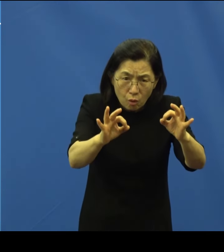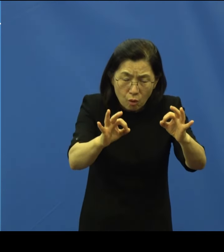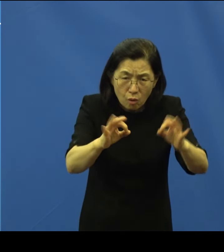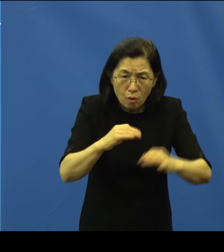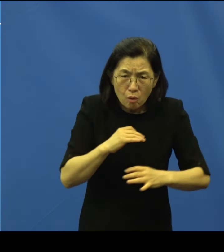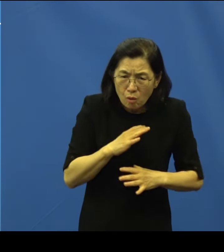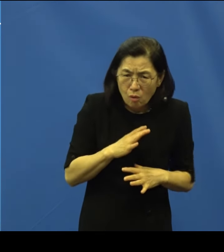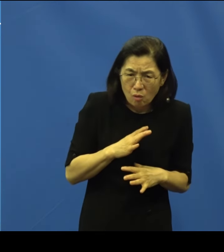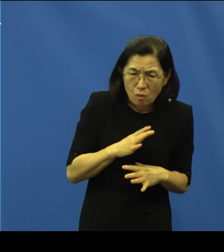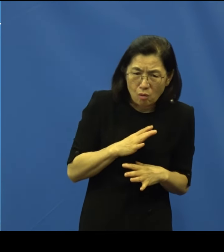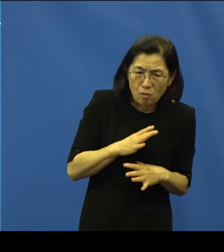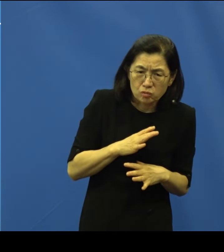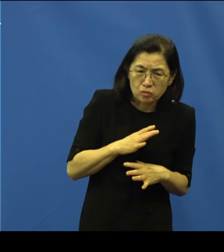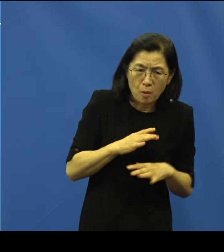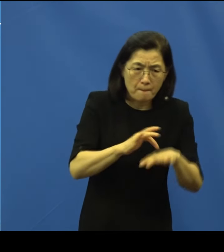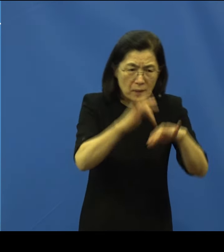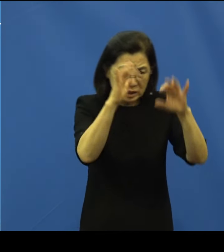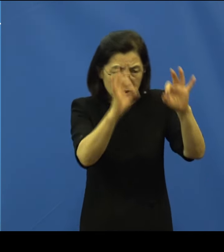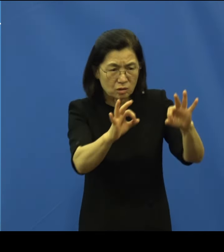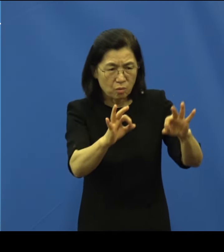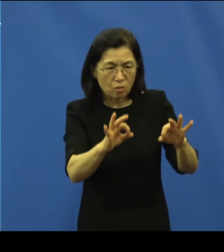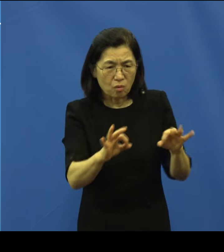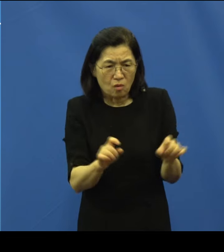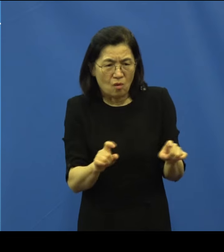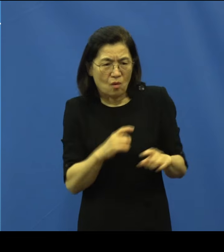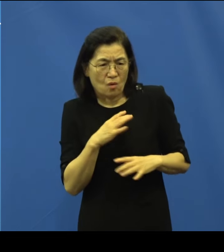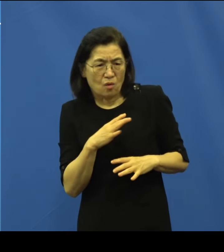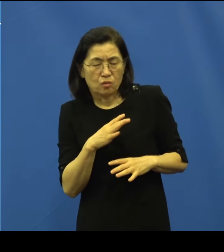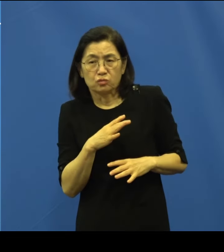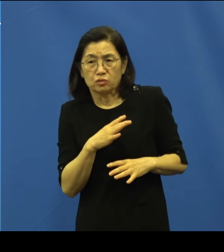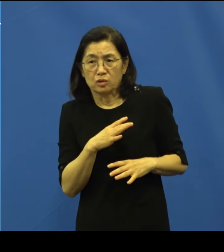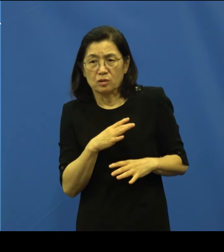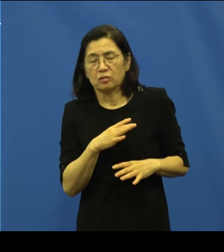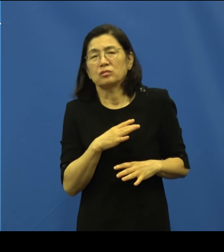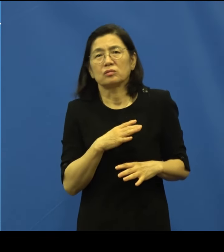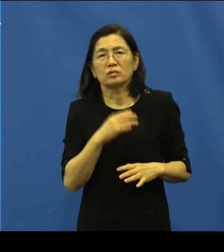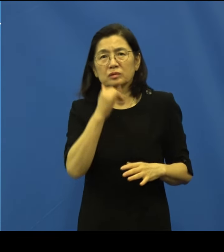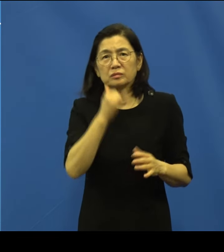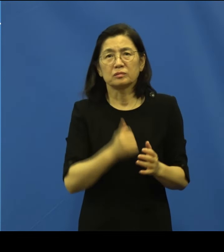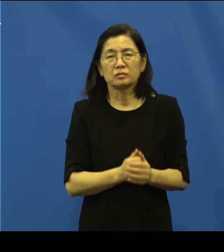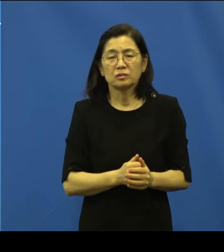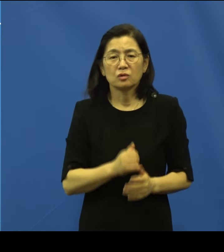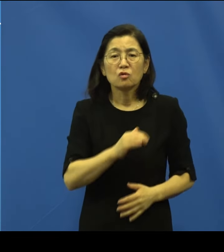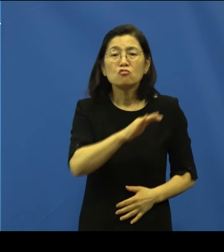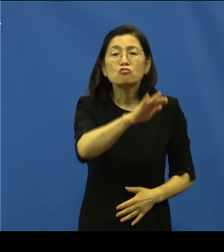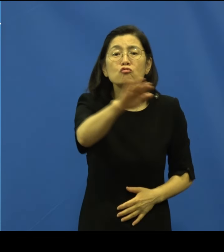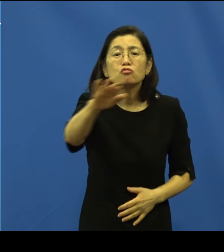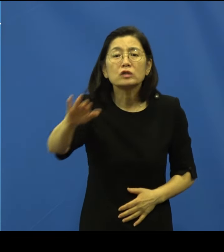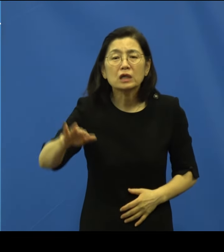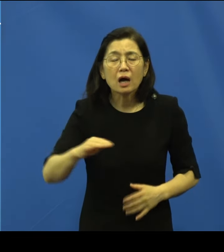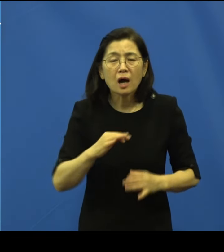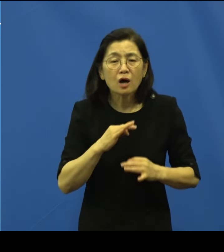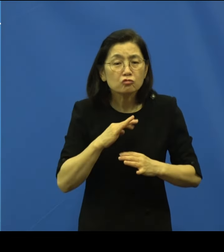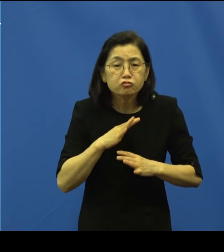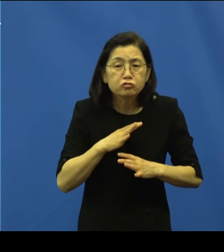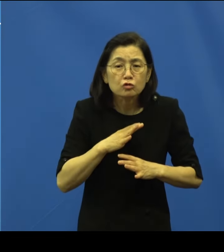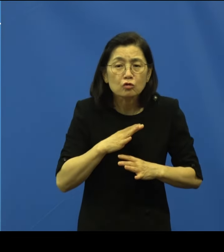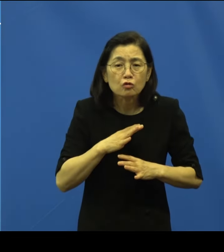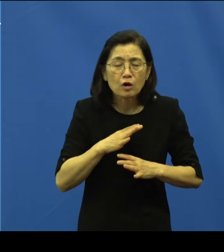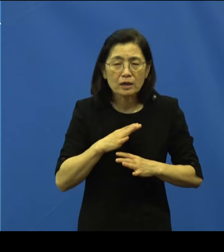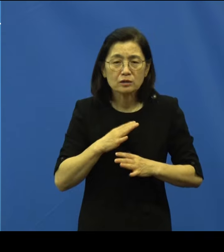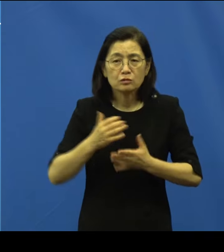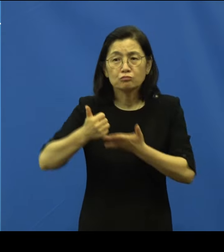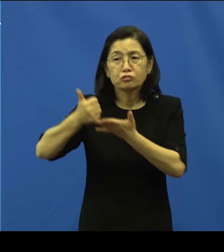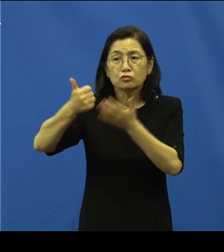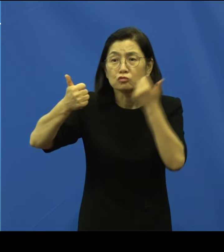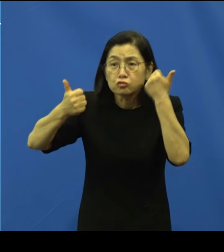마귀에게 대해서 너무 두려워하는 거예요. 우리가 진짜 두려워해야 될 대상은 하나님이신데